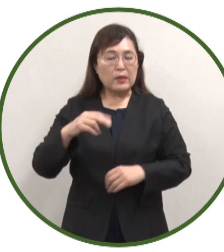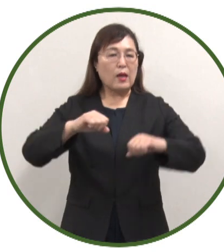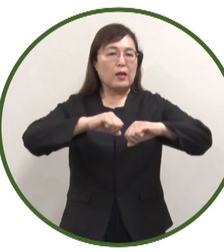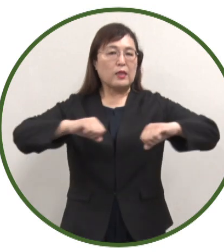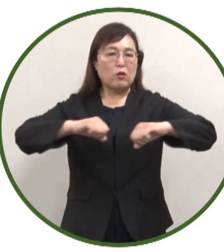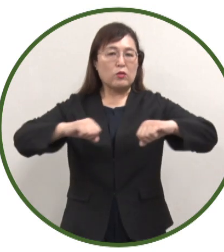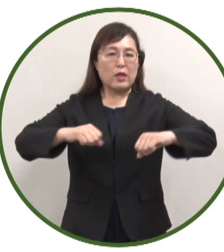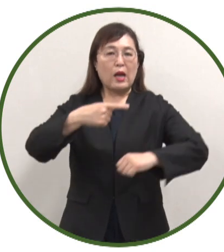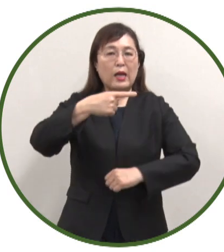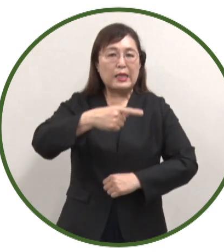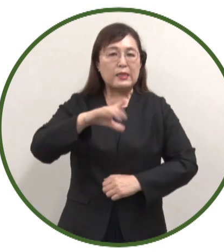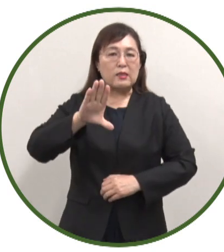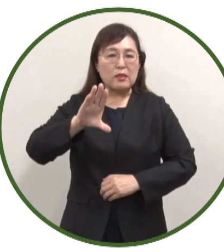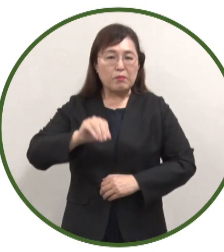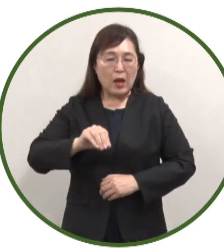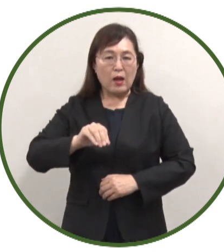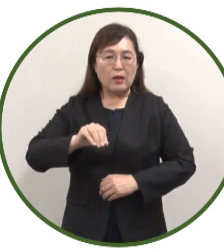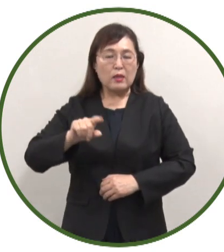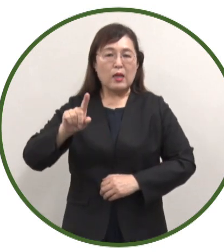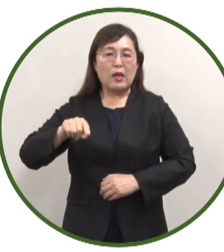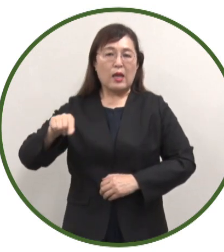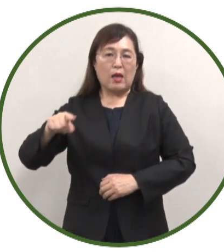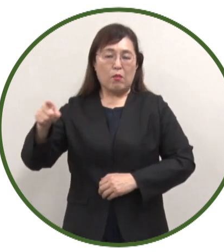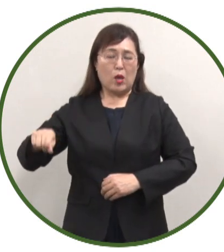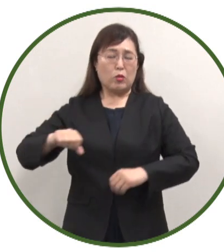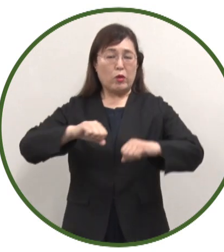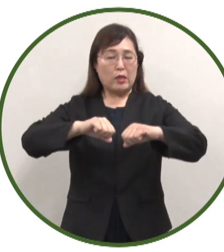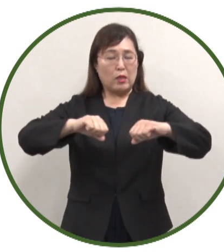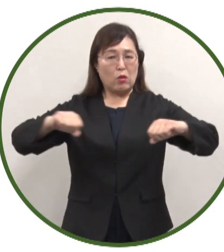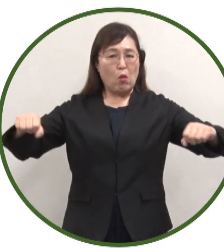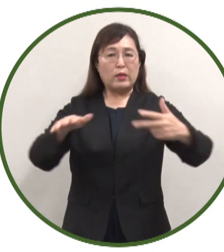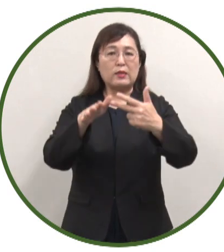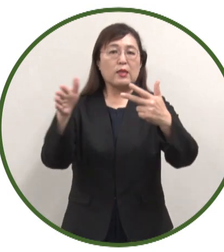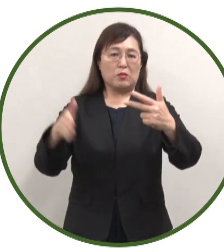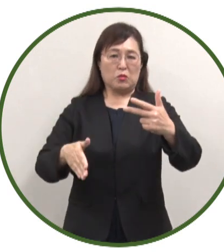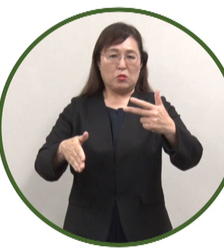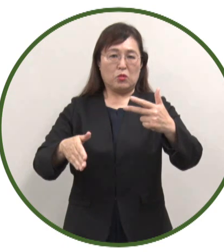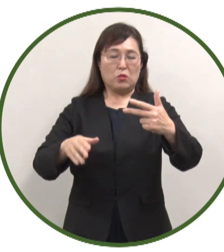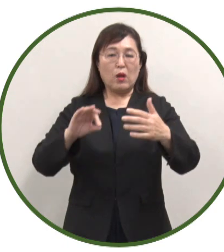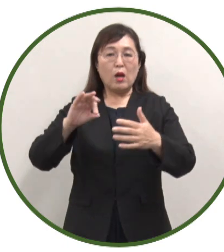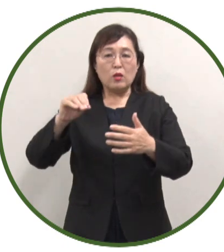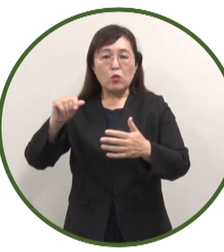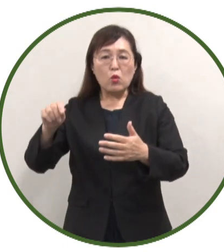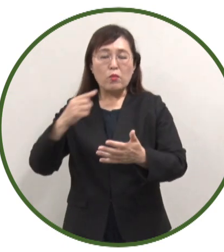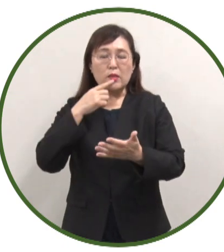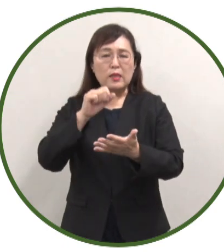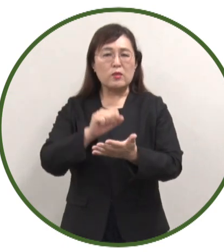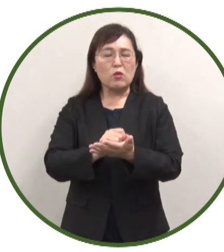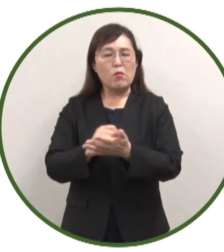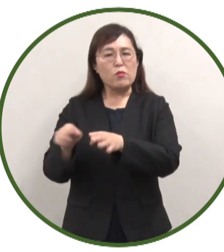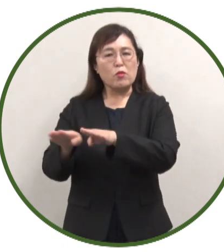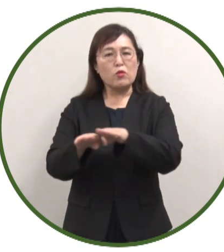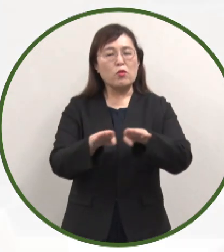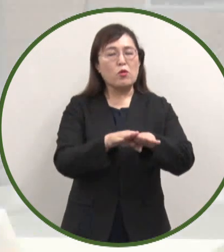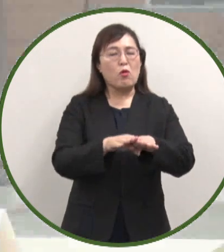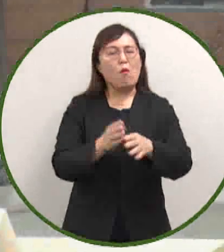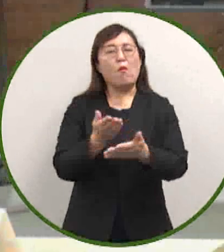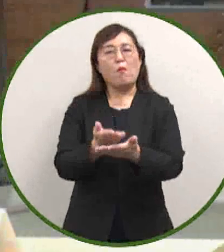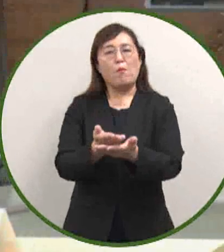平方メートルを超える大型の施設は土曜日日曜日の休業を要請いたします